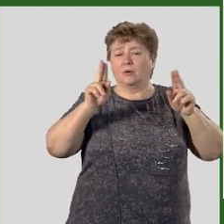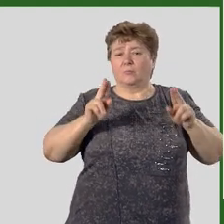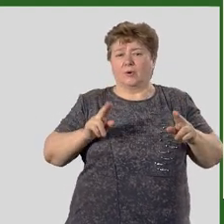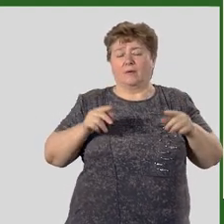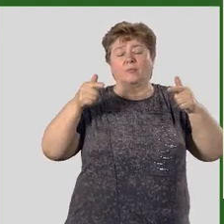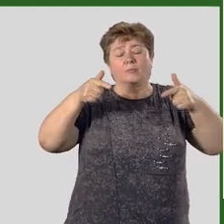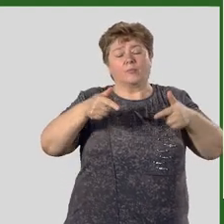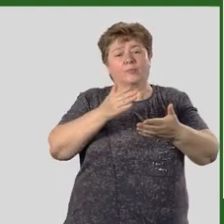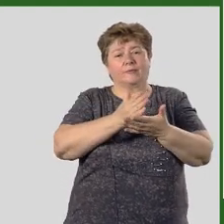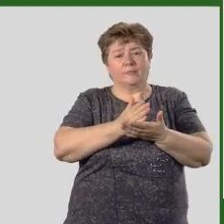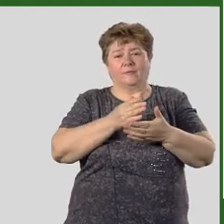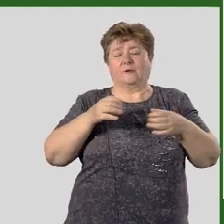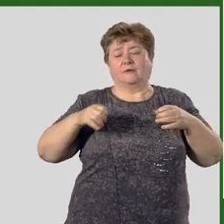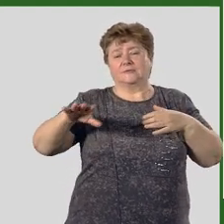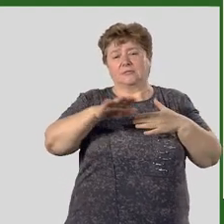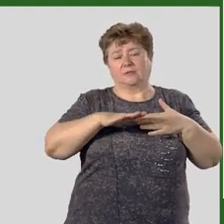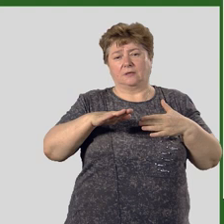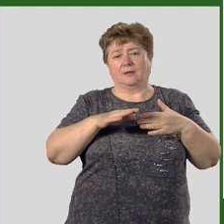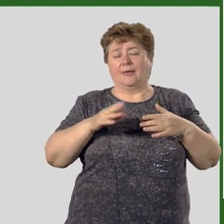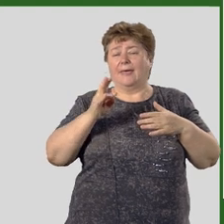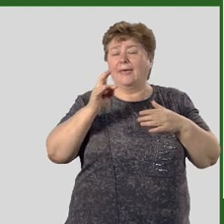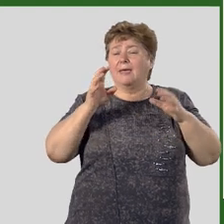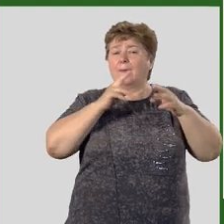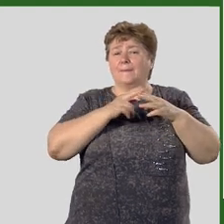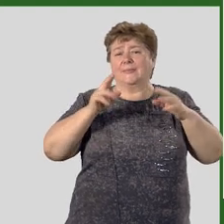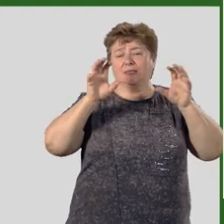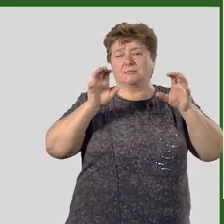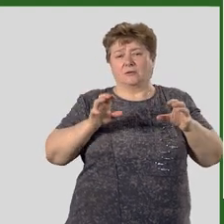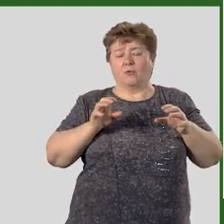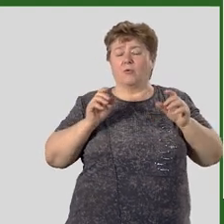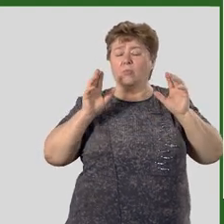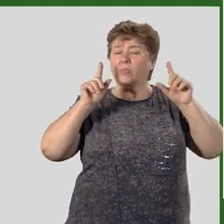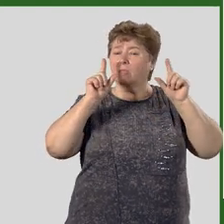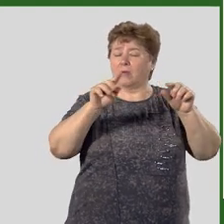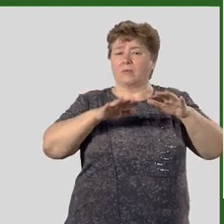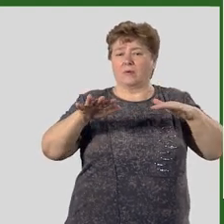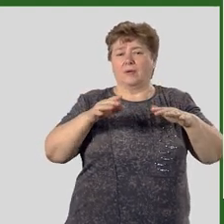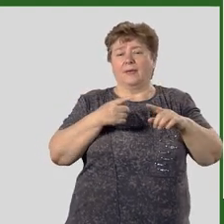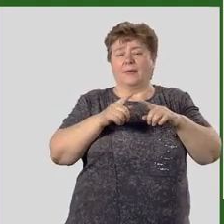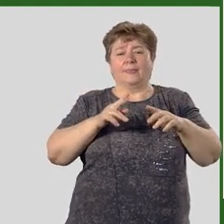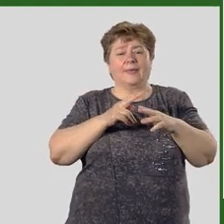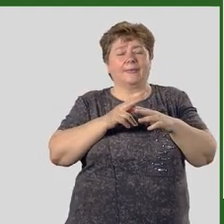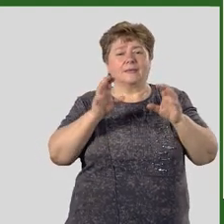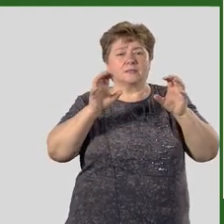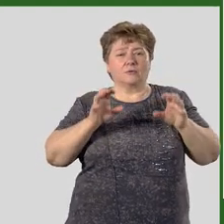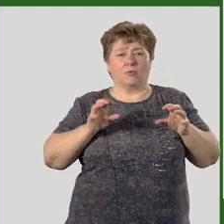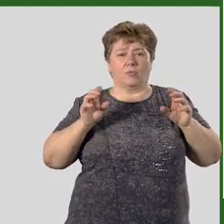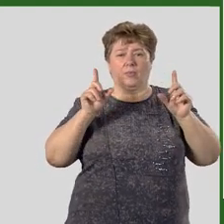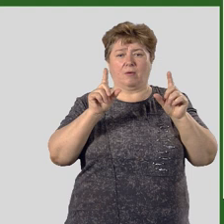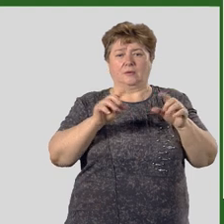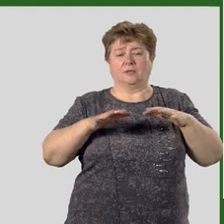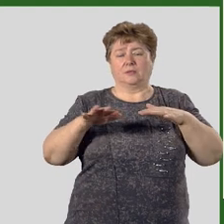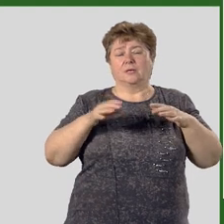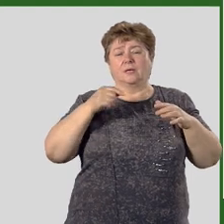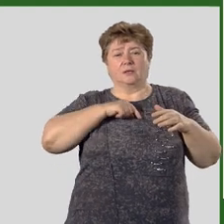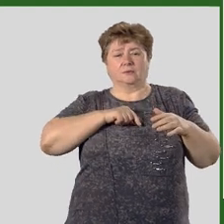правил пребывания в стране. Нелегальная миграция – это незаконная миграция, которая